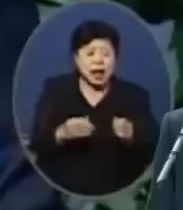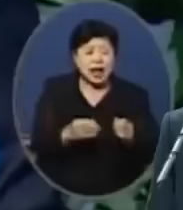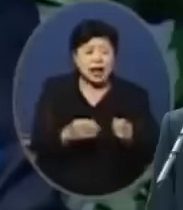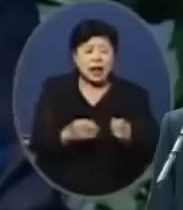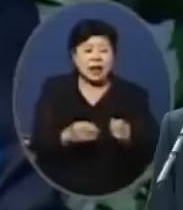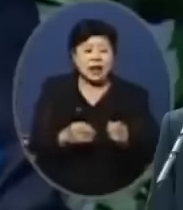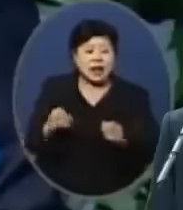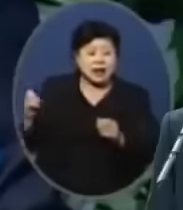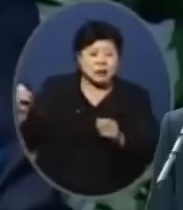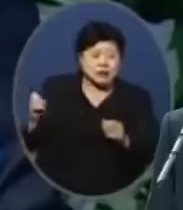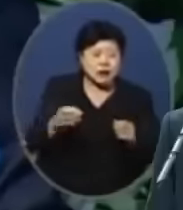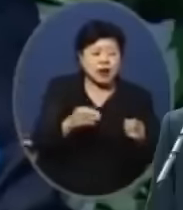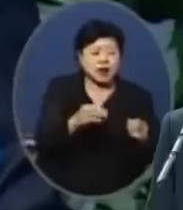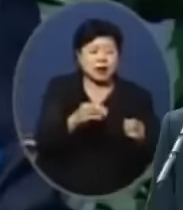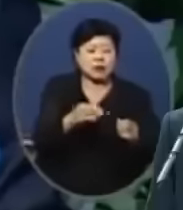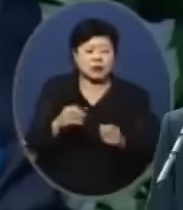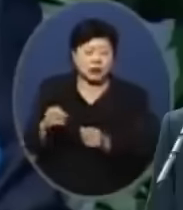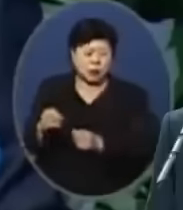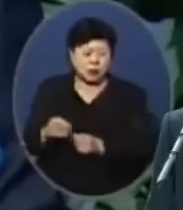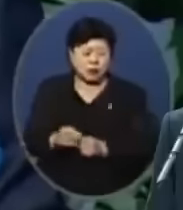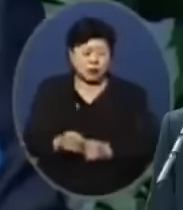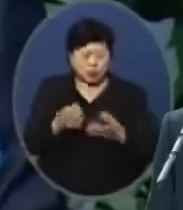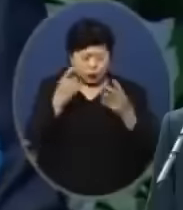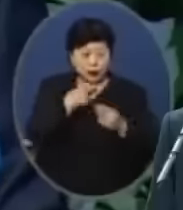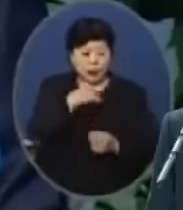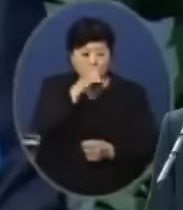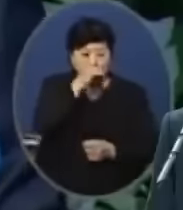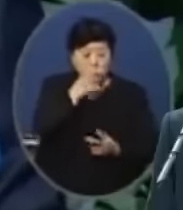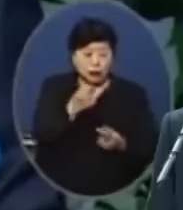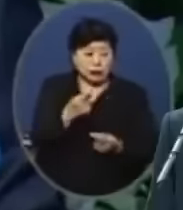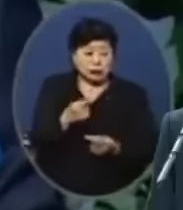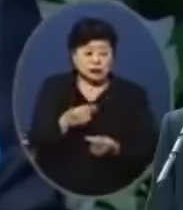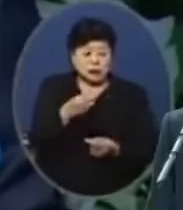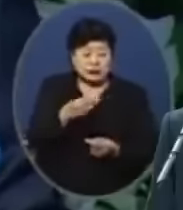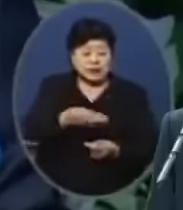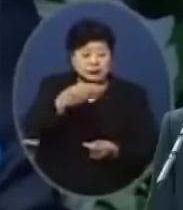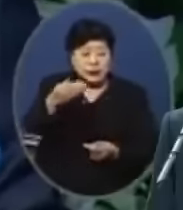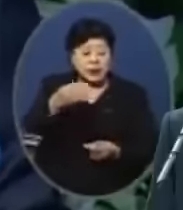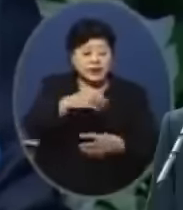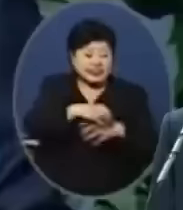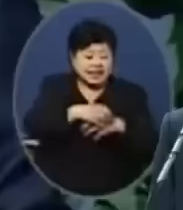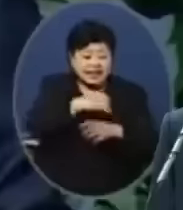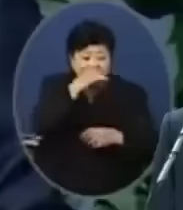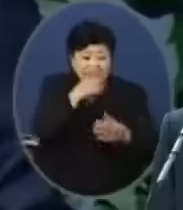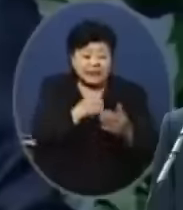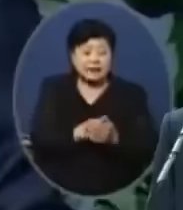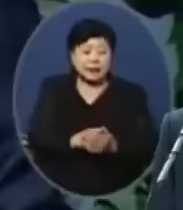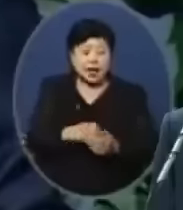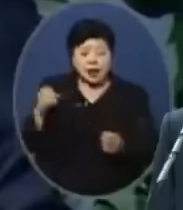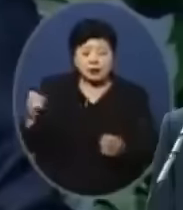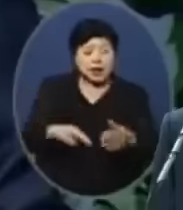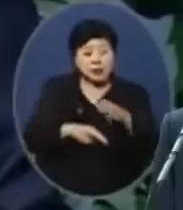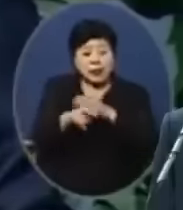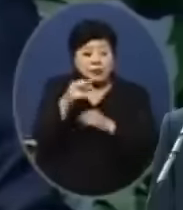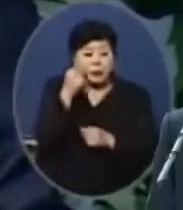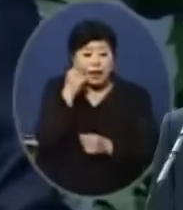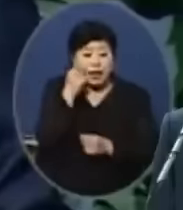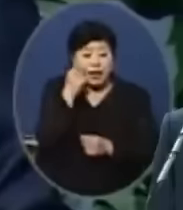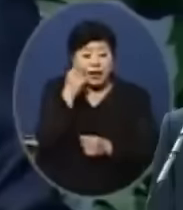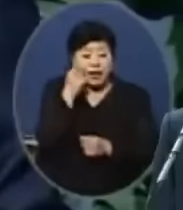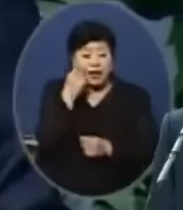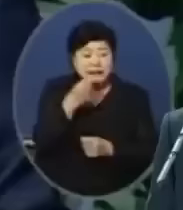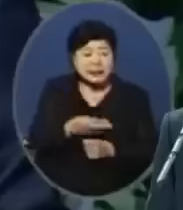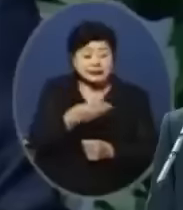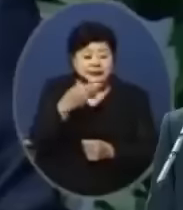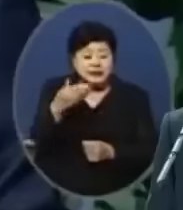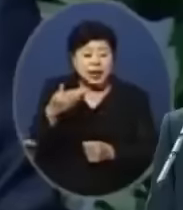밀려가고 밀려오고 고통을 당하는 것입니다. 똑같은 3차원의 세계에 있는 것이니까 풍랑을 피할 수가 없어요.